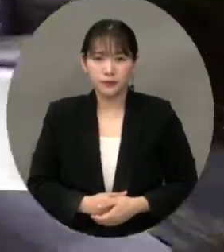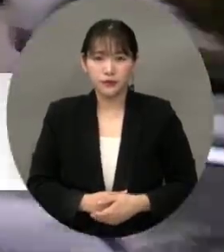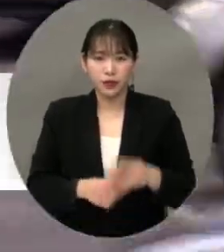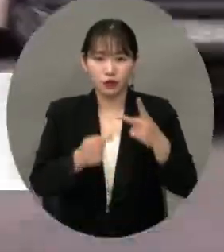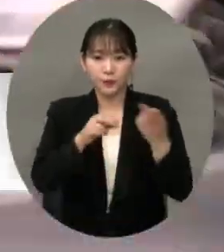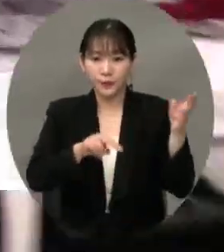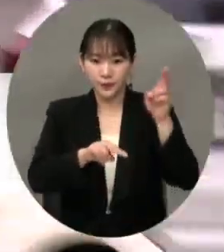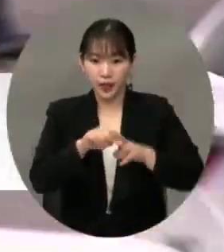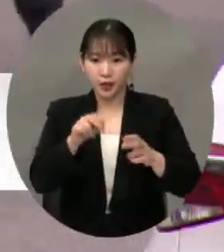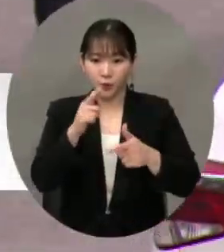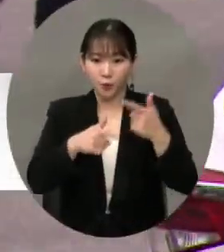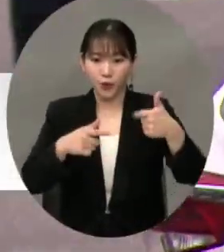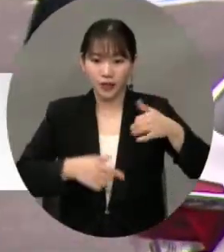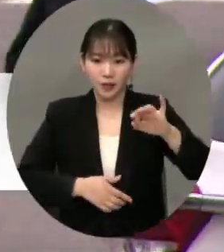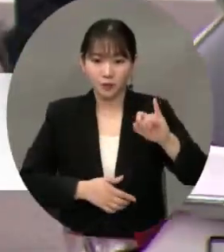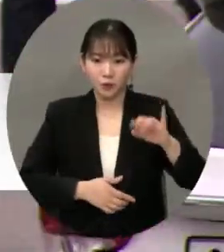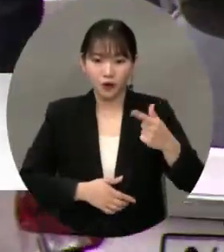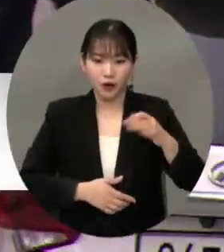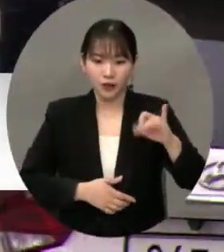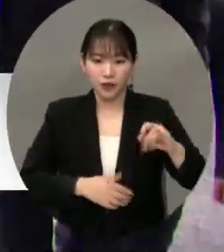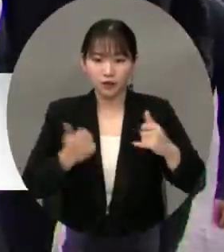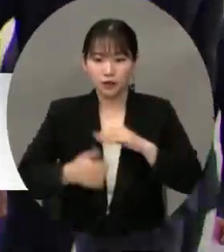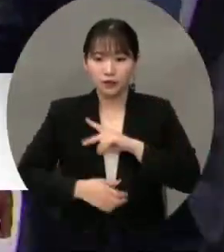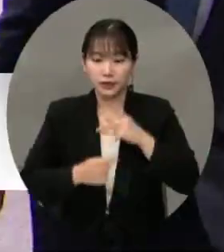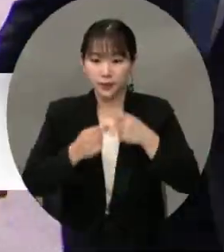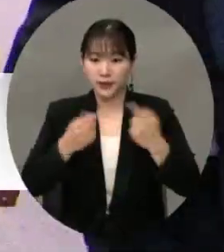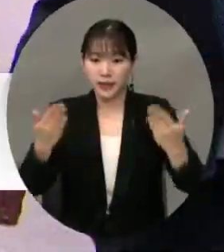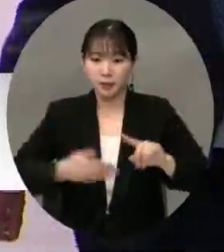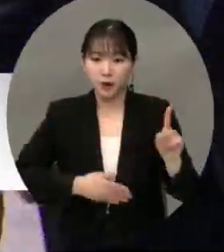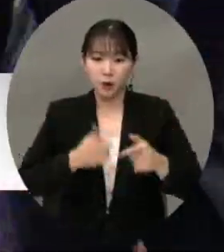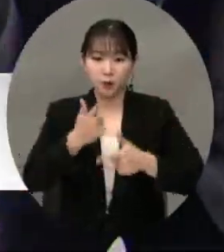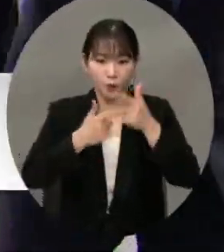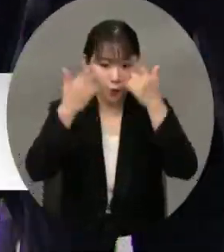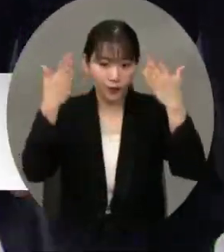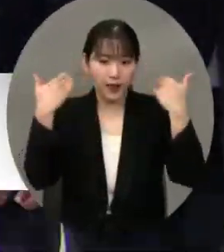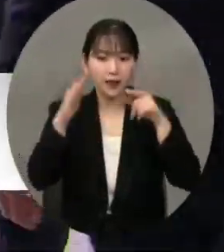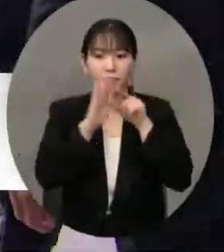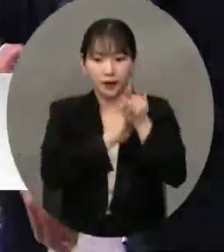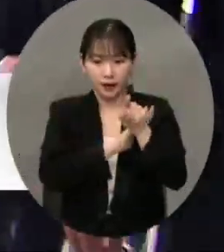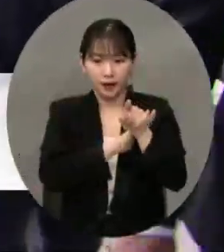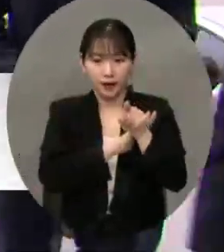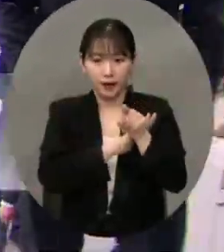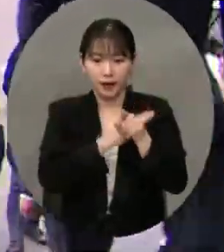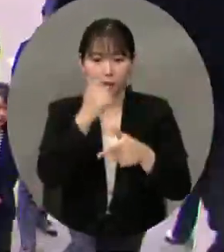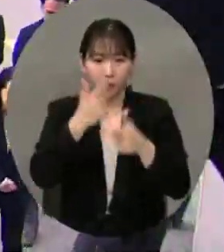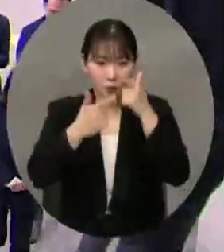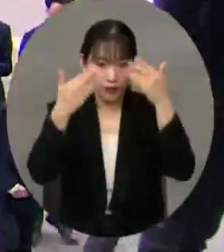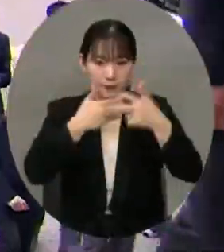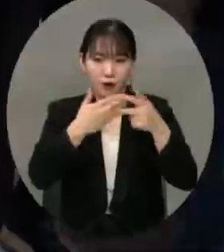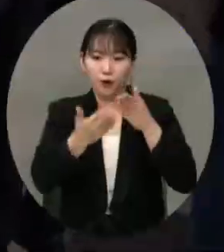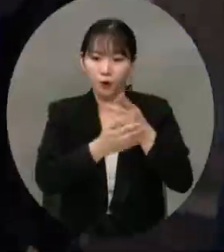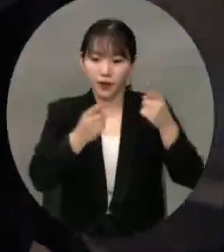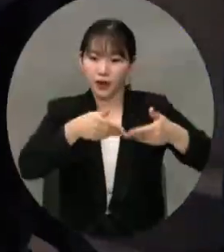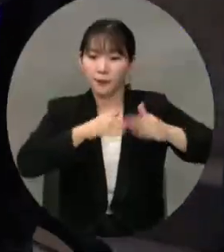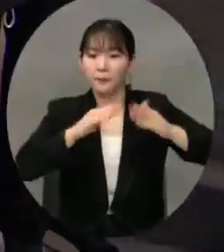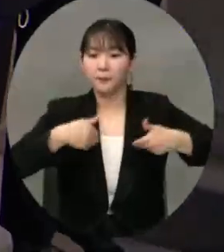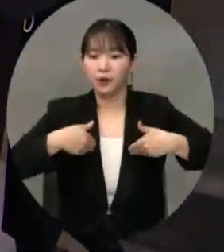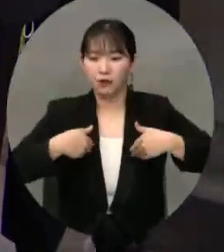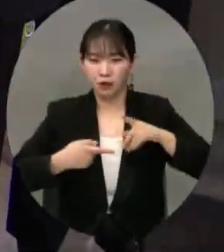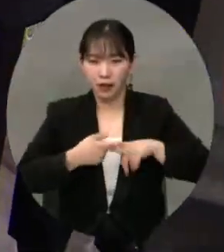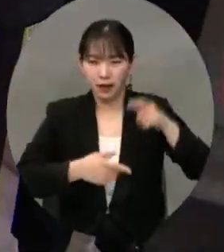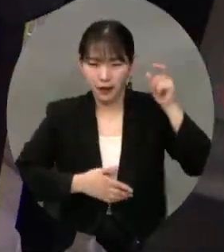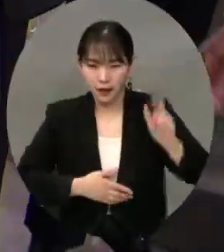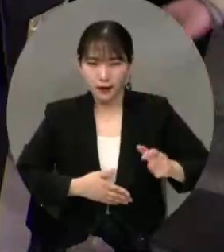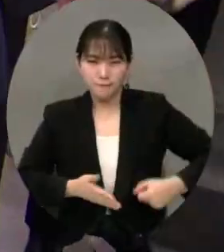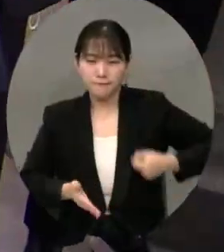지선에 성공한 목포 김원희 국회의원의 첫 번째 일정은 목포대학교 방문이었습니다. 목포대 의과대학 설립 필요성에 대한